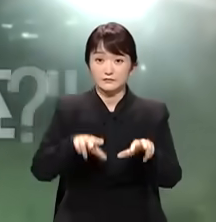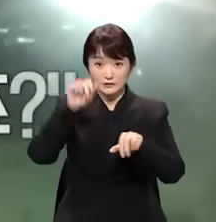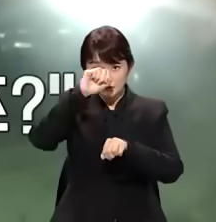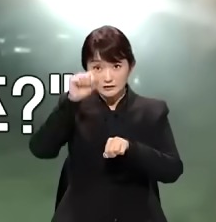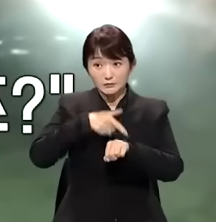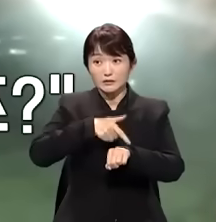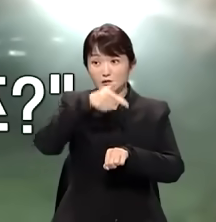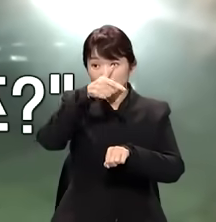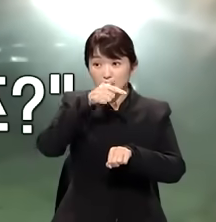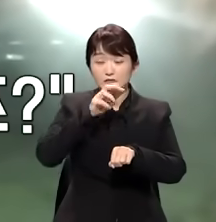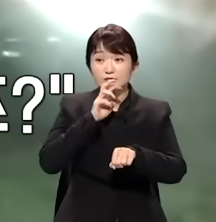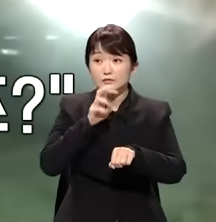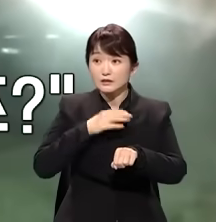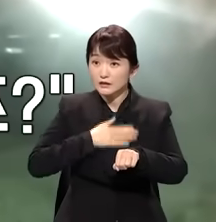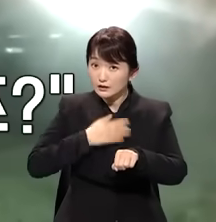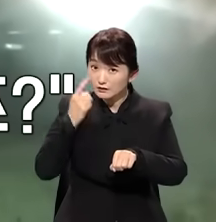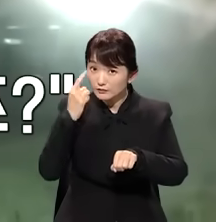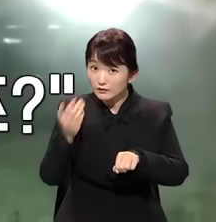보시죠